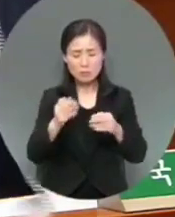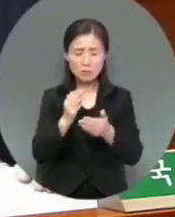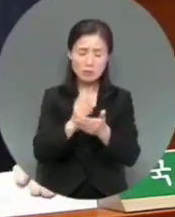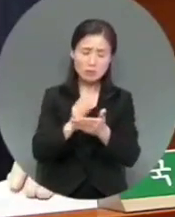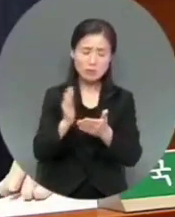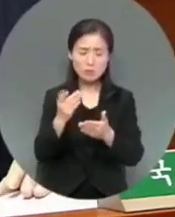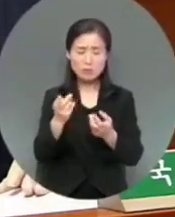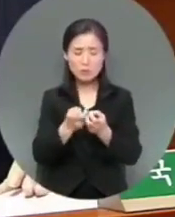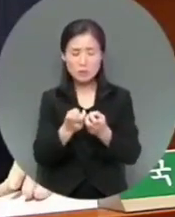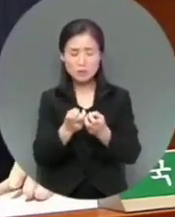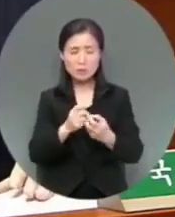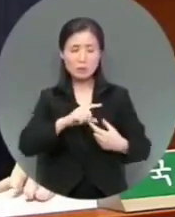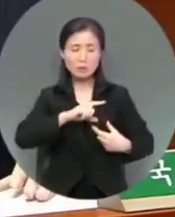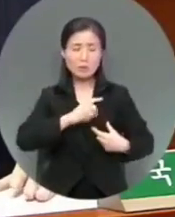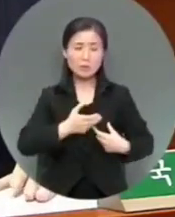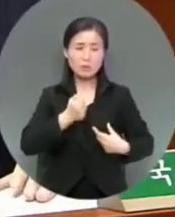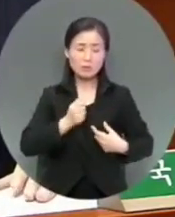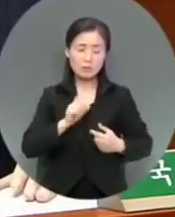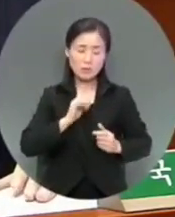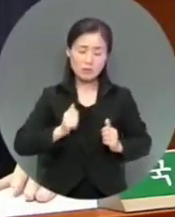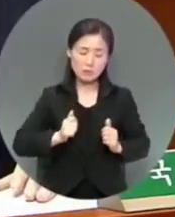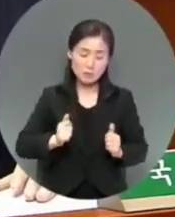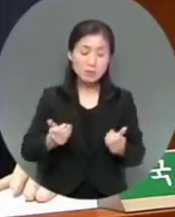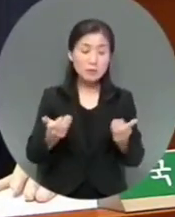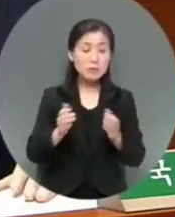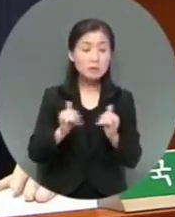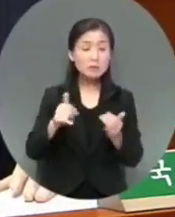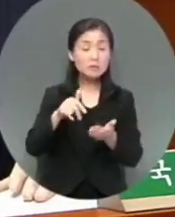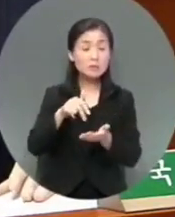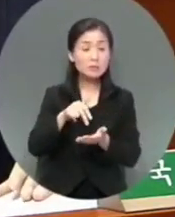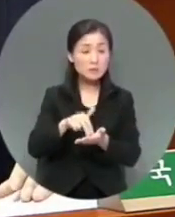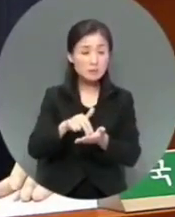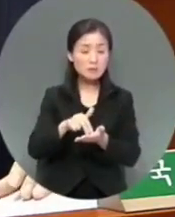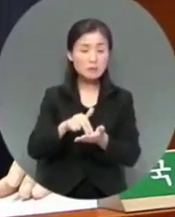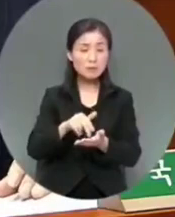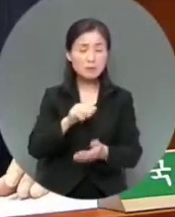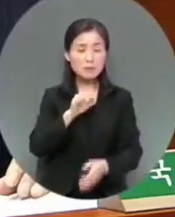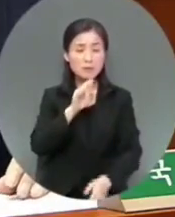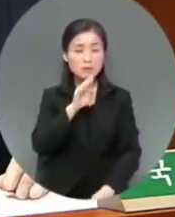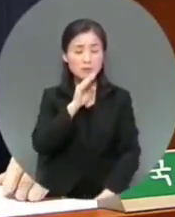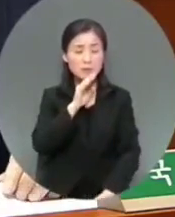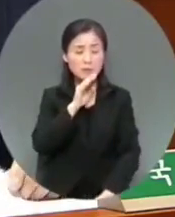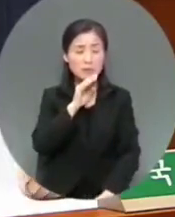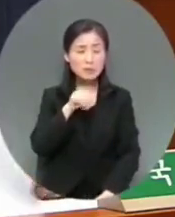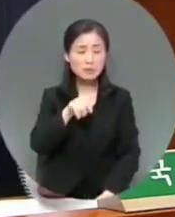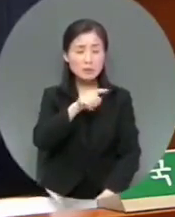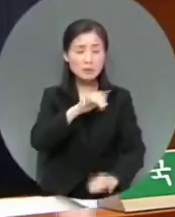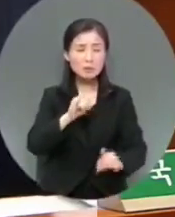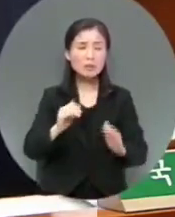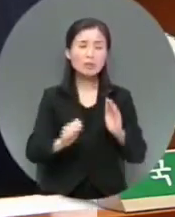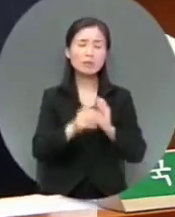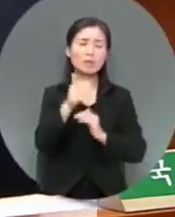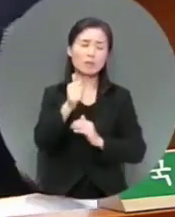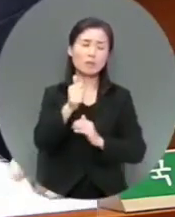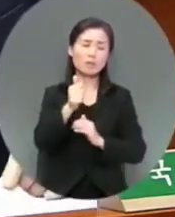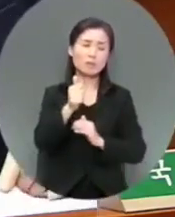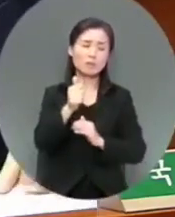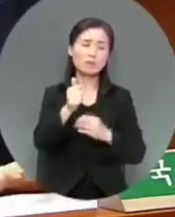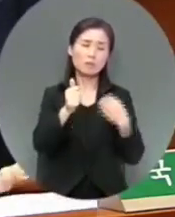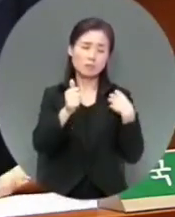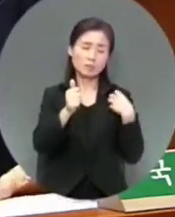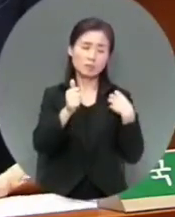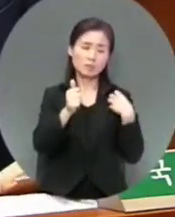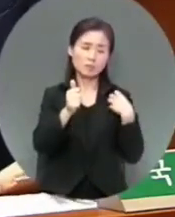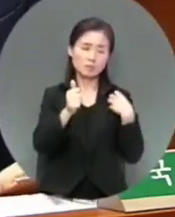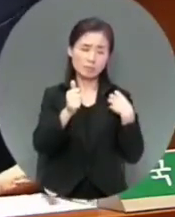좀 명예감을 갖고 제일 열심히 하고 있는 분들의 입장에서는 정말 그분들은 가장이거든요. 이런 생각도 가질